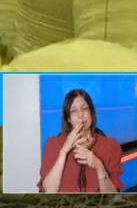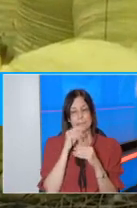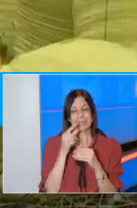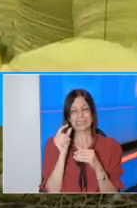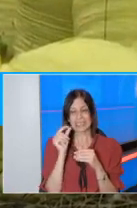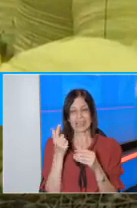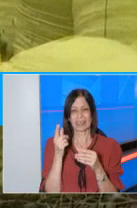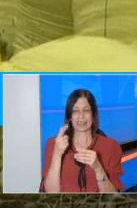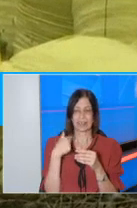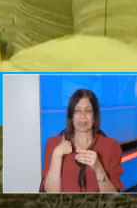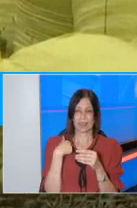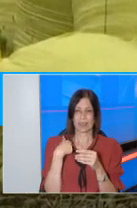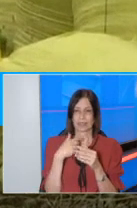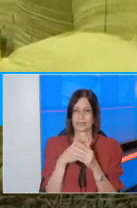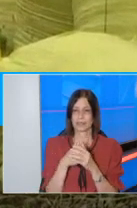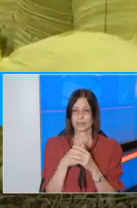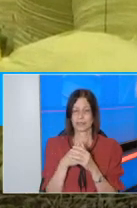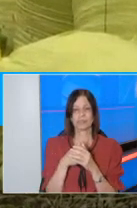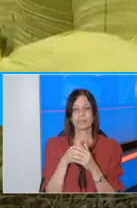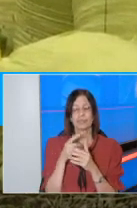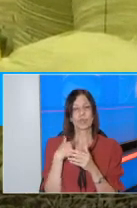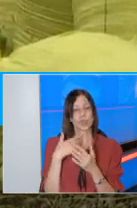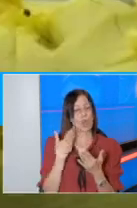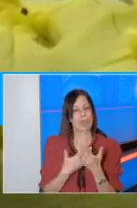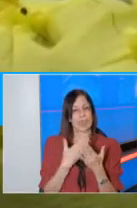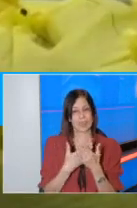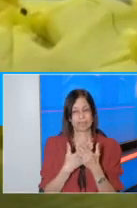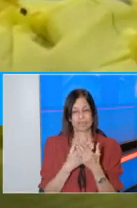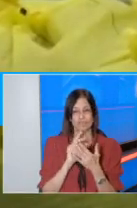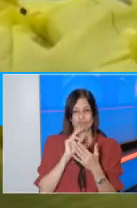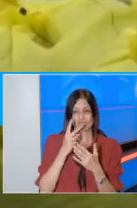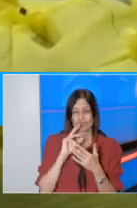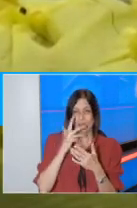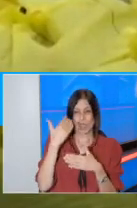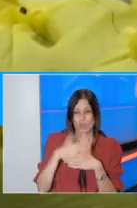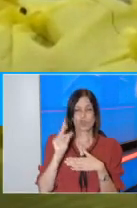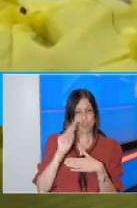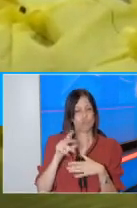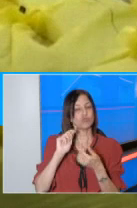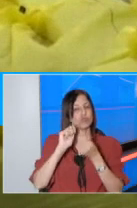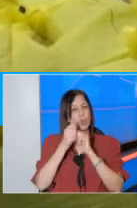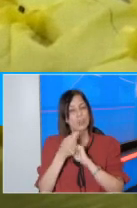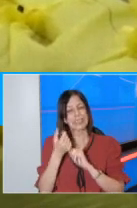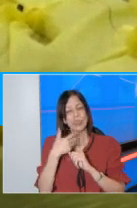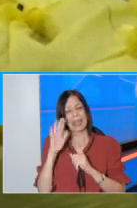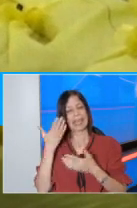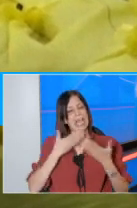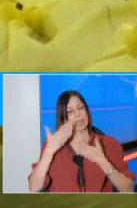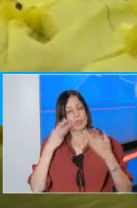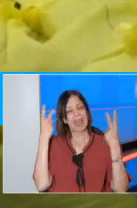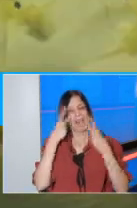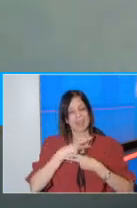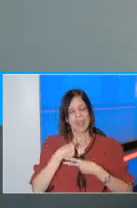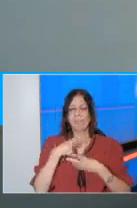אנחנו בשנים, בשנתיים, שלוש האחרונות, עדים לתהליך של שינוי, שיש יותר התייחסות ויותר הבנה של זה, אבל אני מסכימה איתך